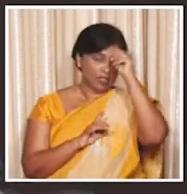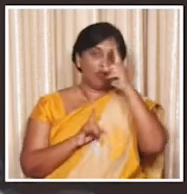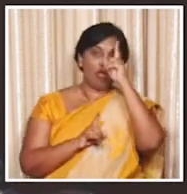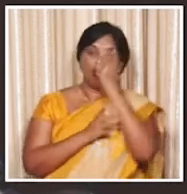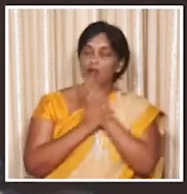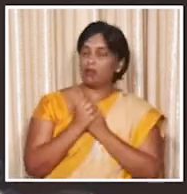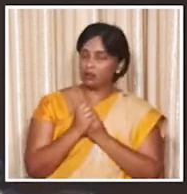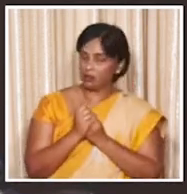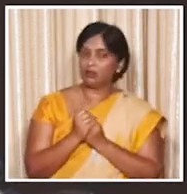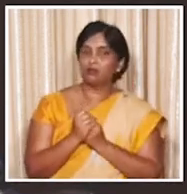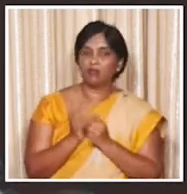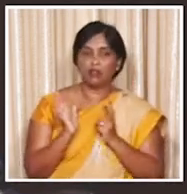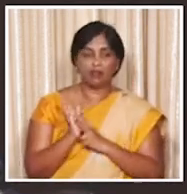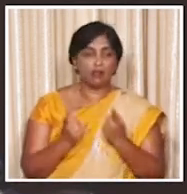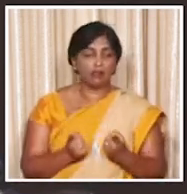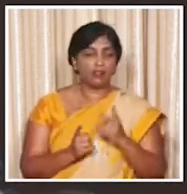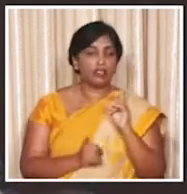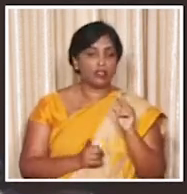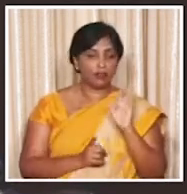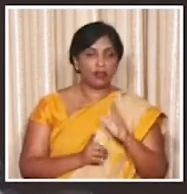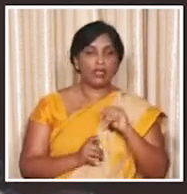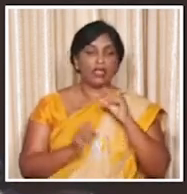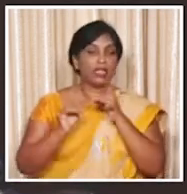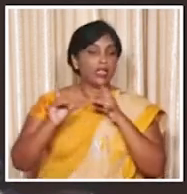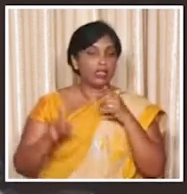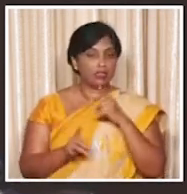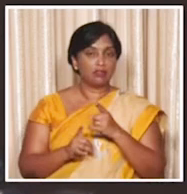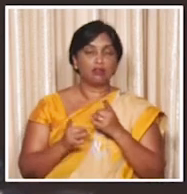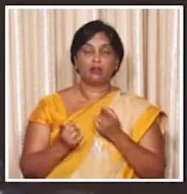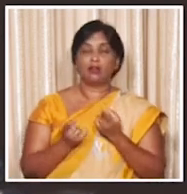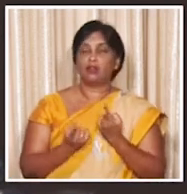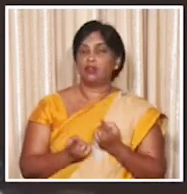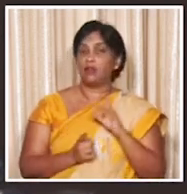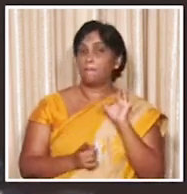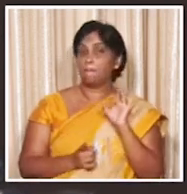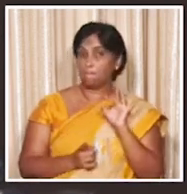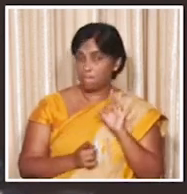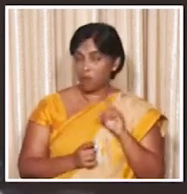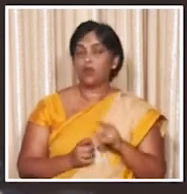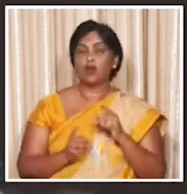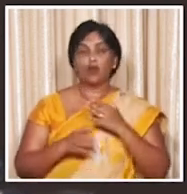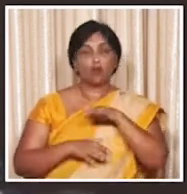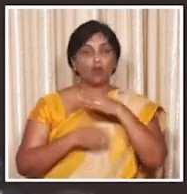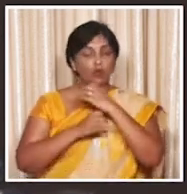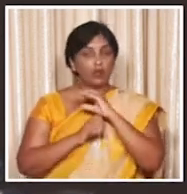உண்டு. வரலாறு 5 வேக்கன்சிஸ் உண்டு. புவியியல், குடியியல் கல்வி, சமூக விஞ்ஞானம்